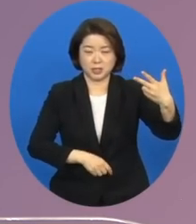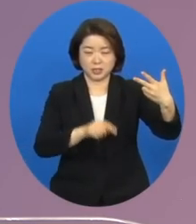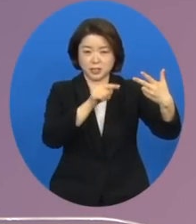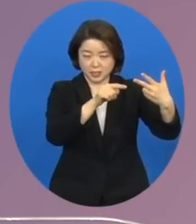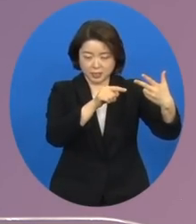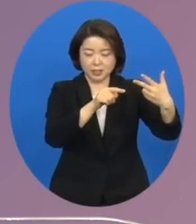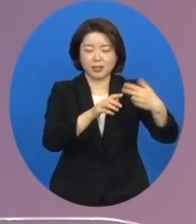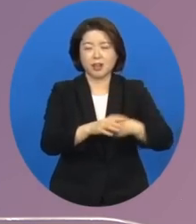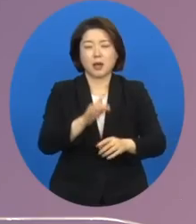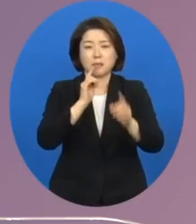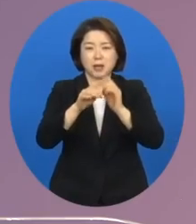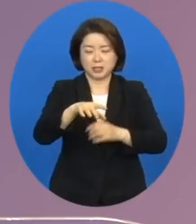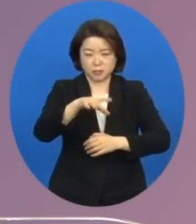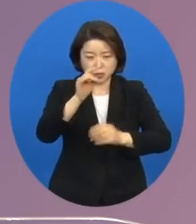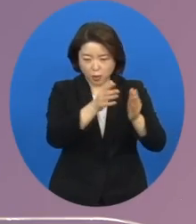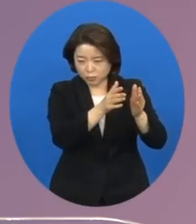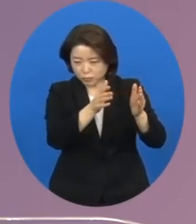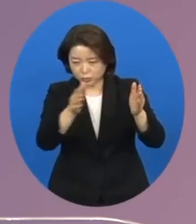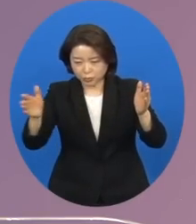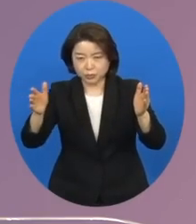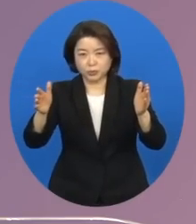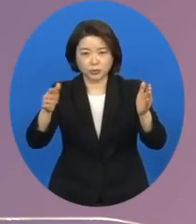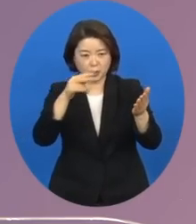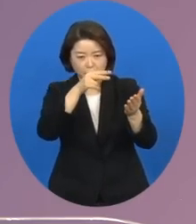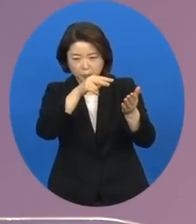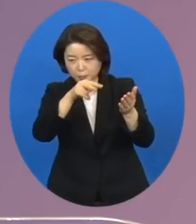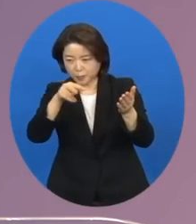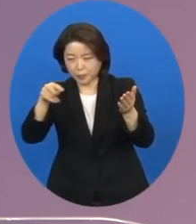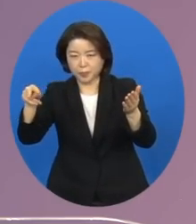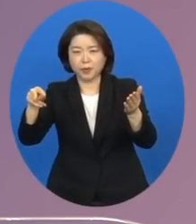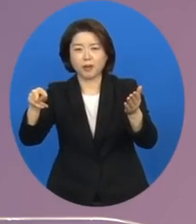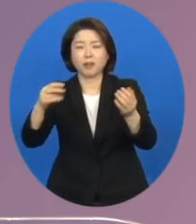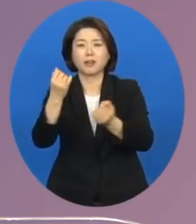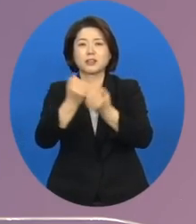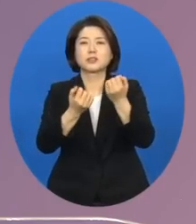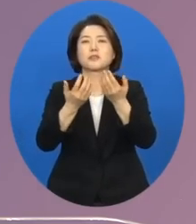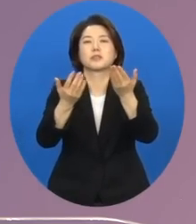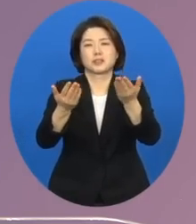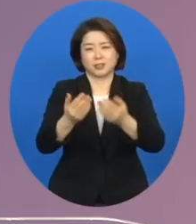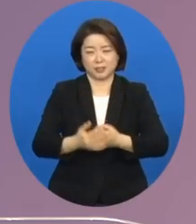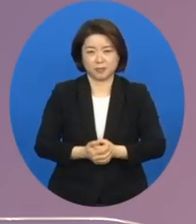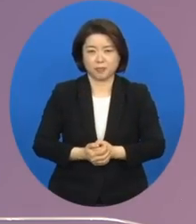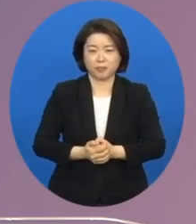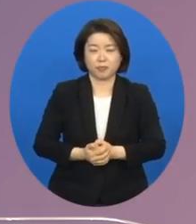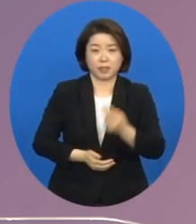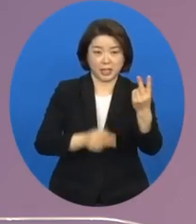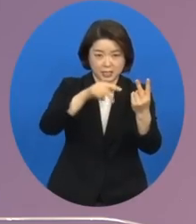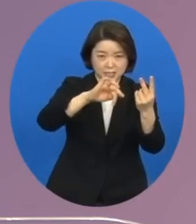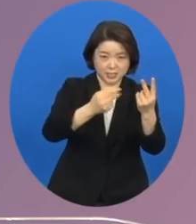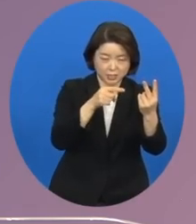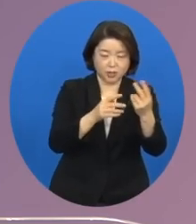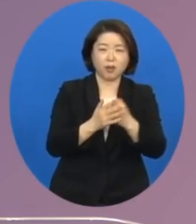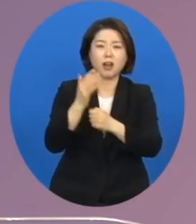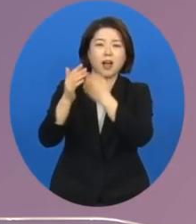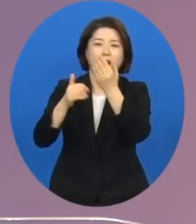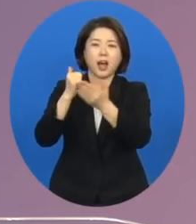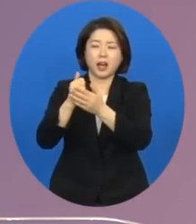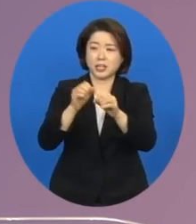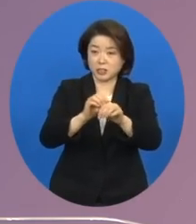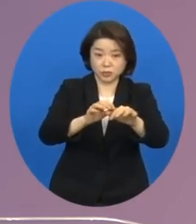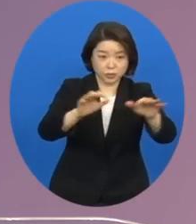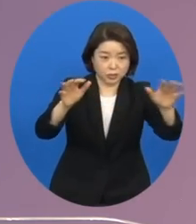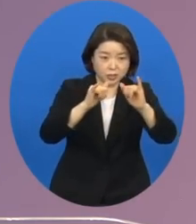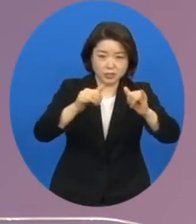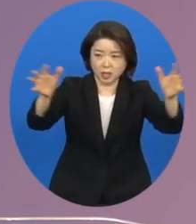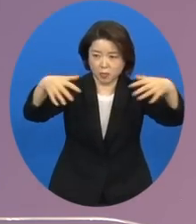말씀의 첫 부분을 쭉 이렇게 스케치 하듯이 여러분에게 설명해 드리면 2절에 하나님은 흩어진